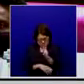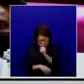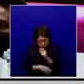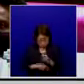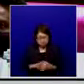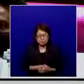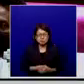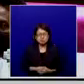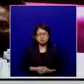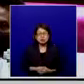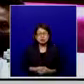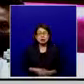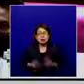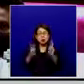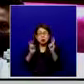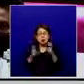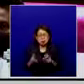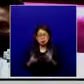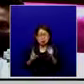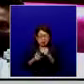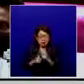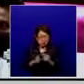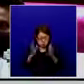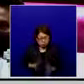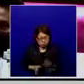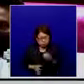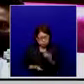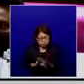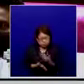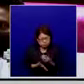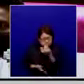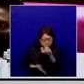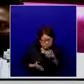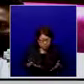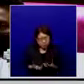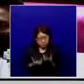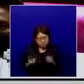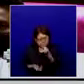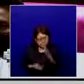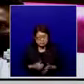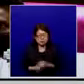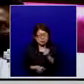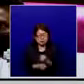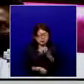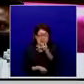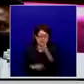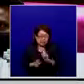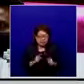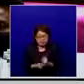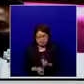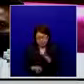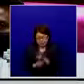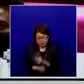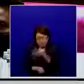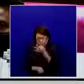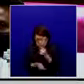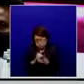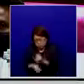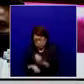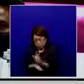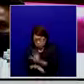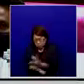ทำนิยามว่าคนไม่มีจะกินทุกอาชีพเนี่ยไม่ใช่ว่าช่วยเหลือตามอาชีพอาชีพอะ